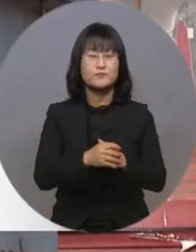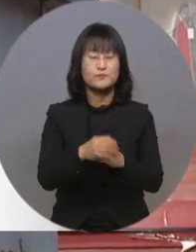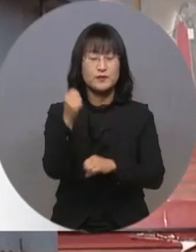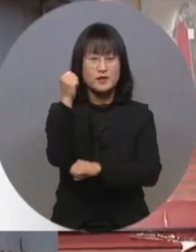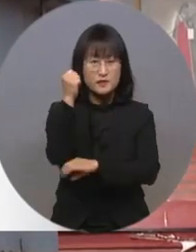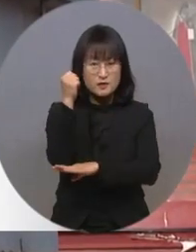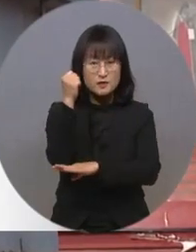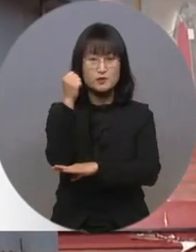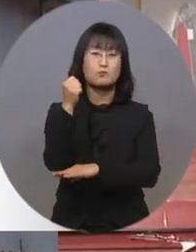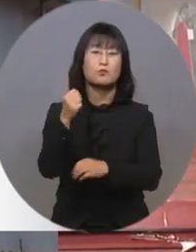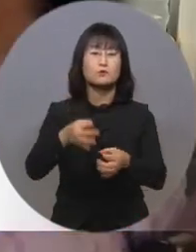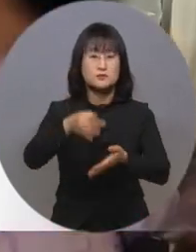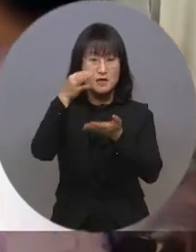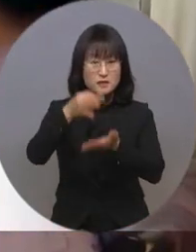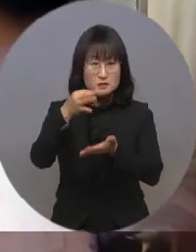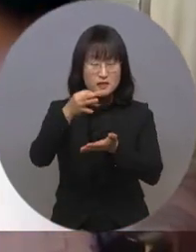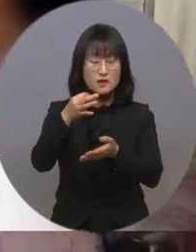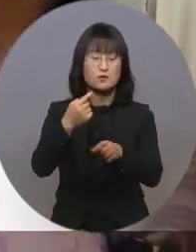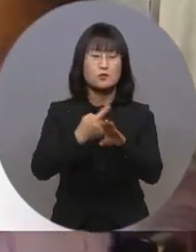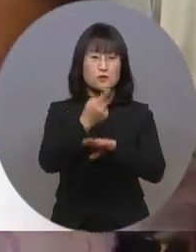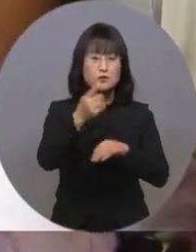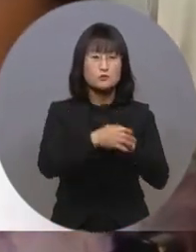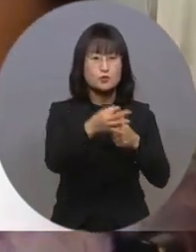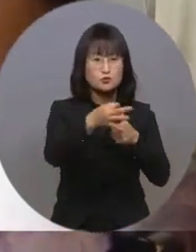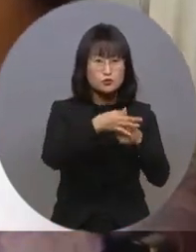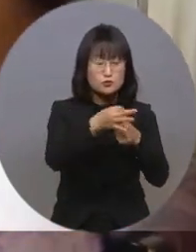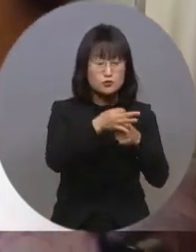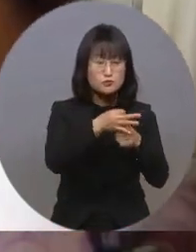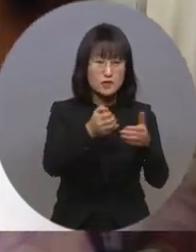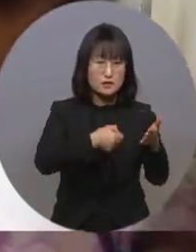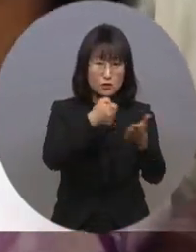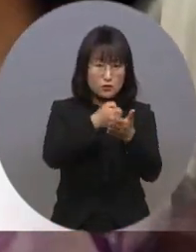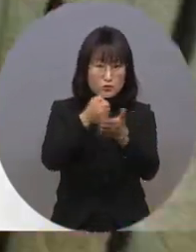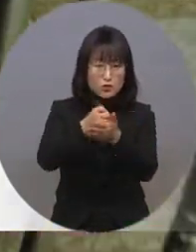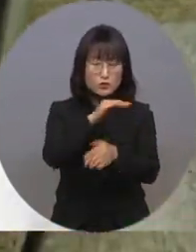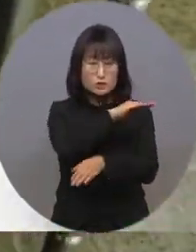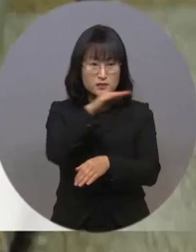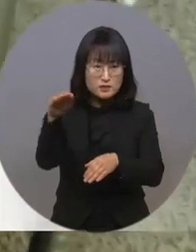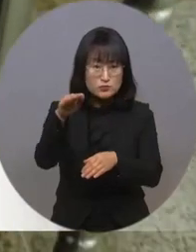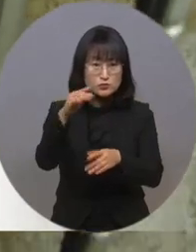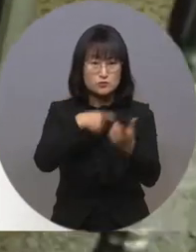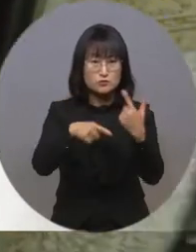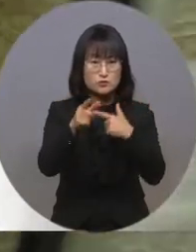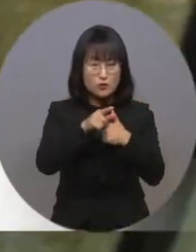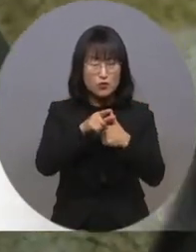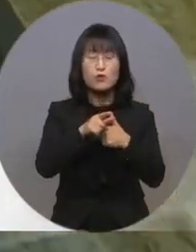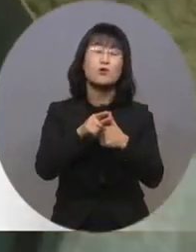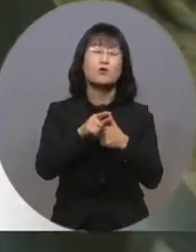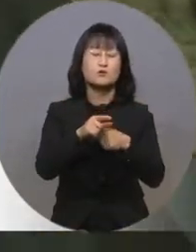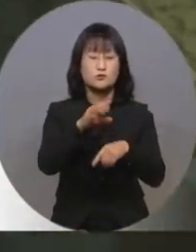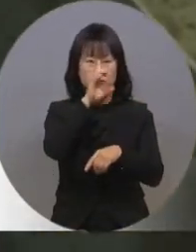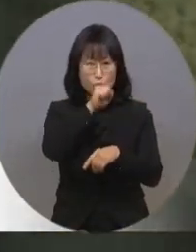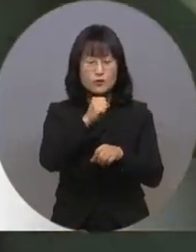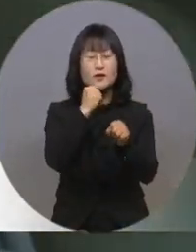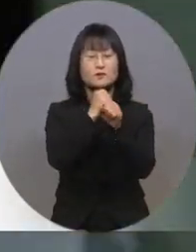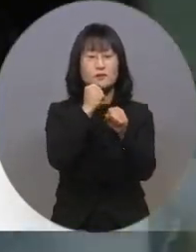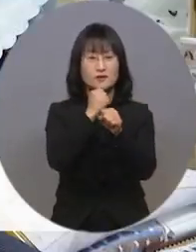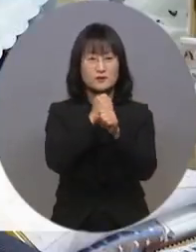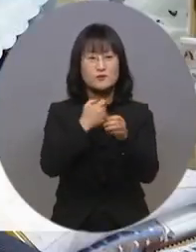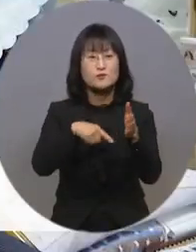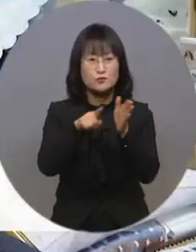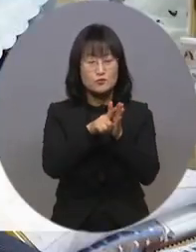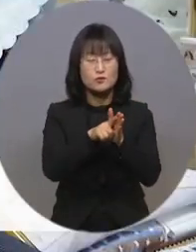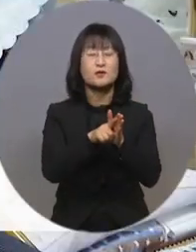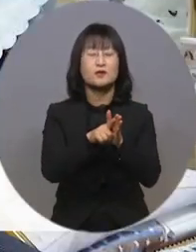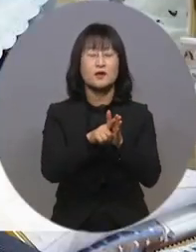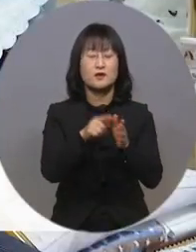기본재산공제액 상향 이외에도 수급자 선정기준 완화를 위해 재산범위 특례액과 주거용 재산한도액도 상향해